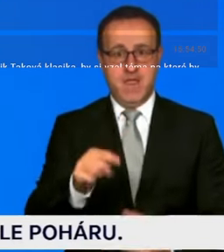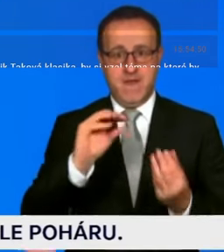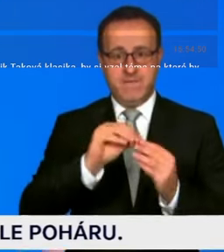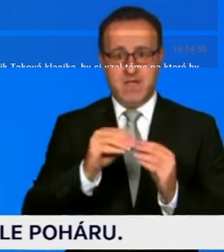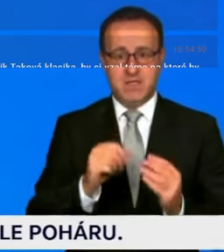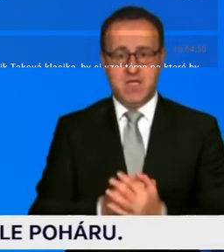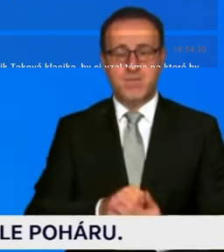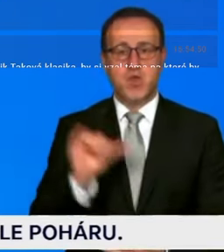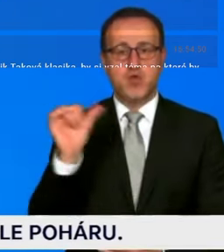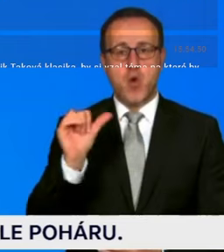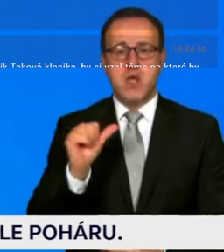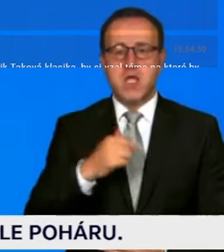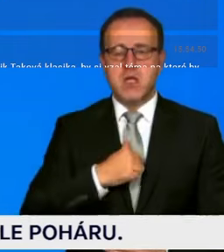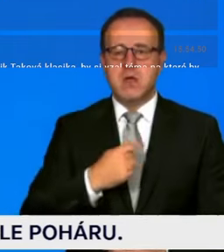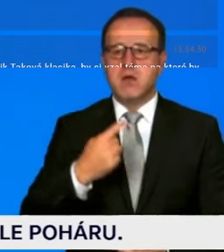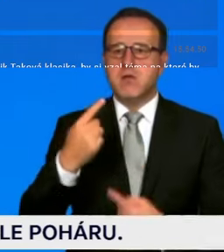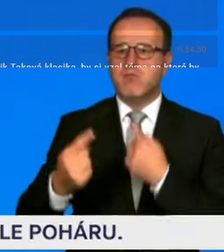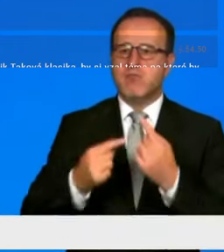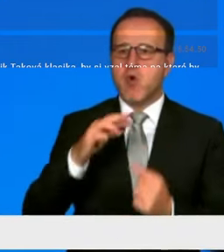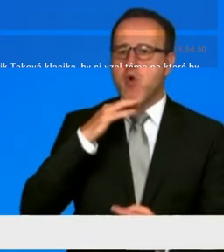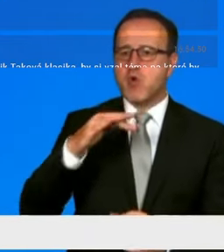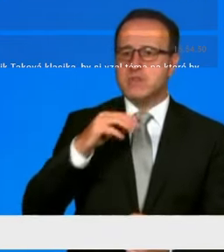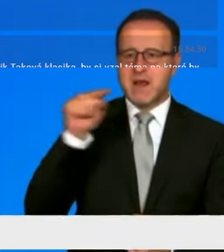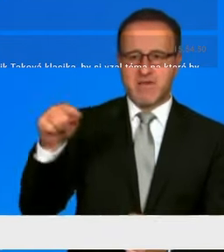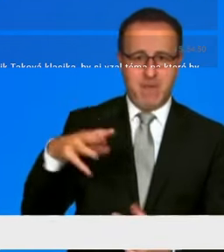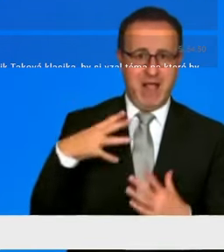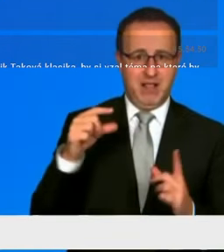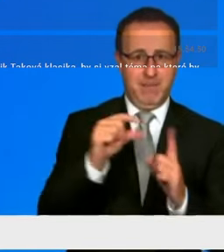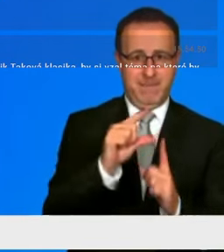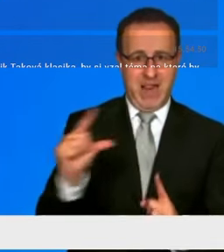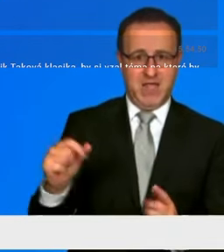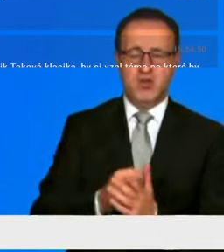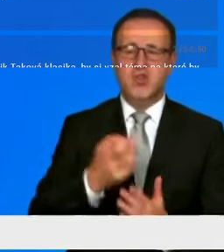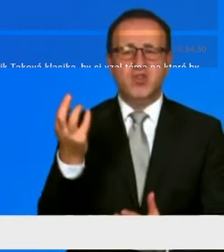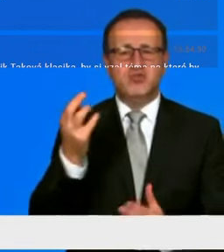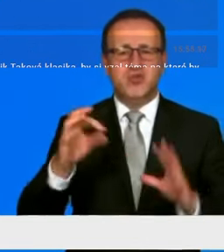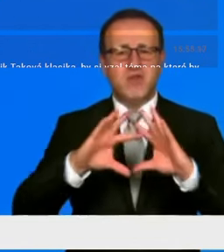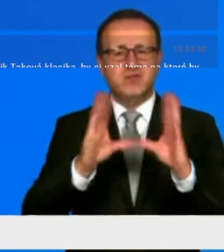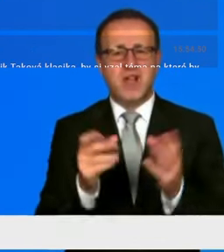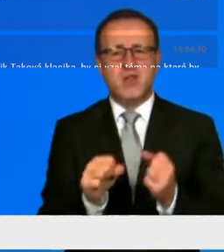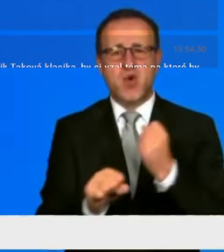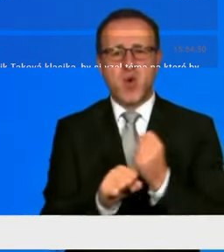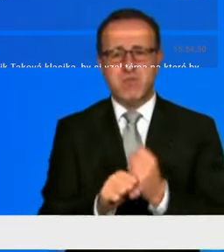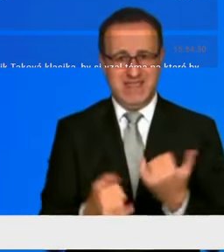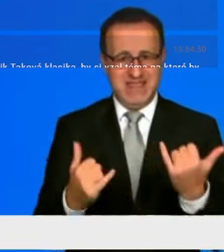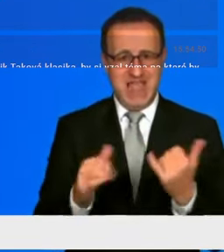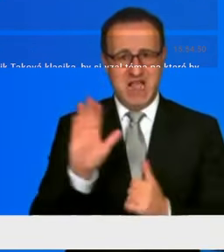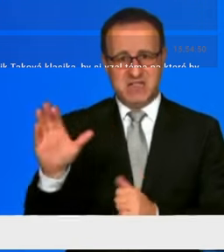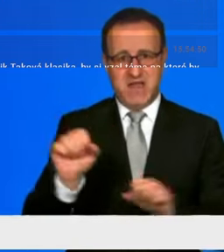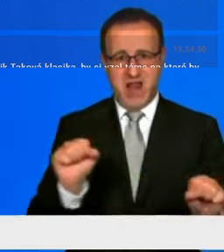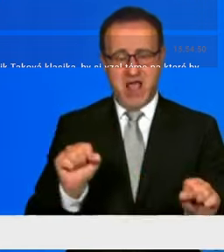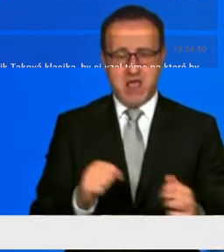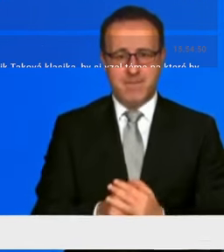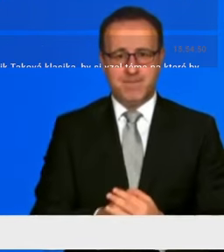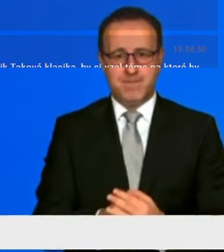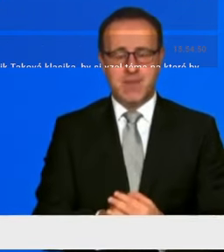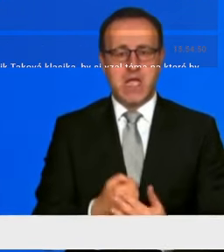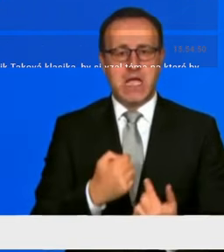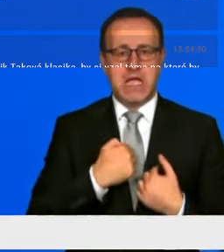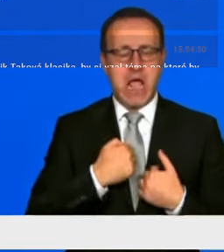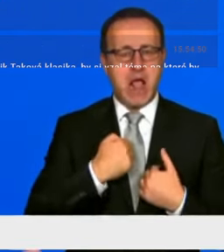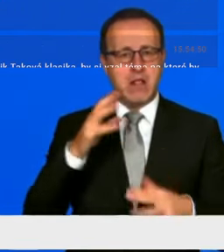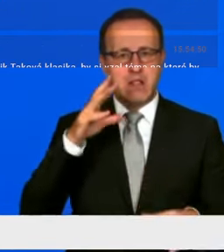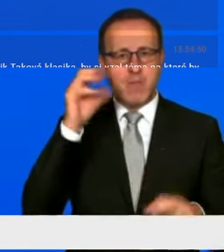o ktorých s takým zápalom hovorí pán Pellegrini Čo všetko robí táto vláda tak ja som nepochopil jedno Prečo z tej vlády